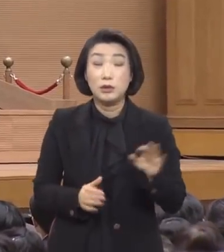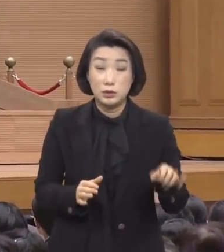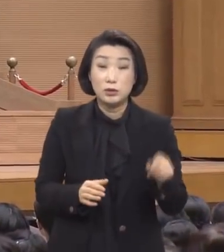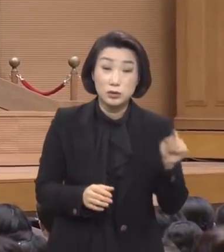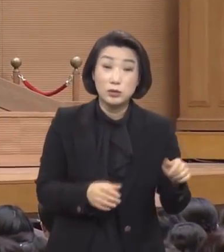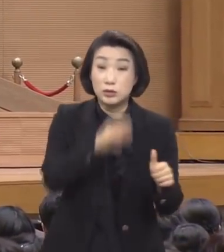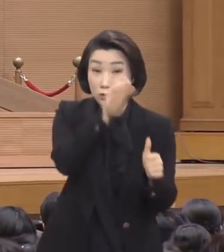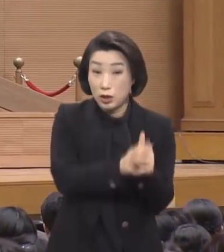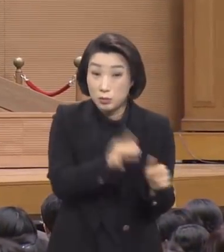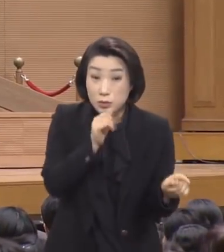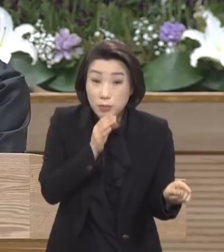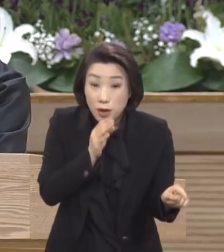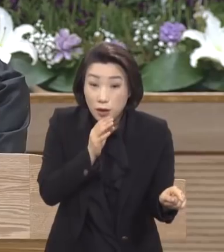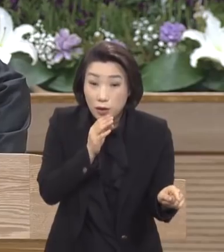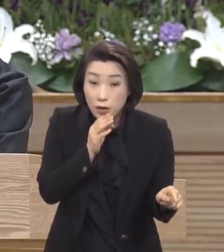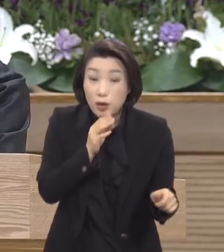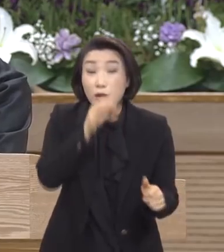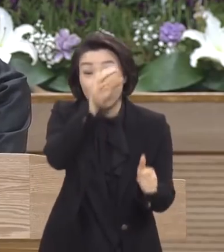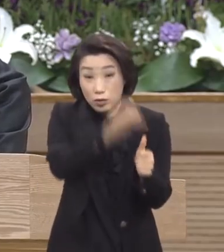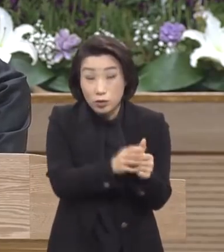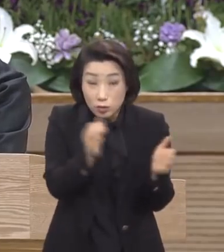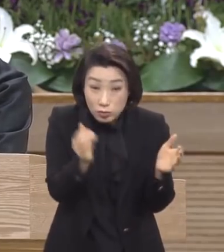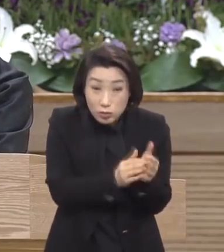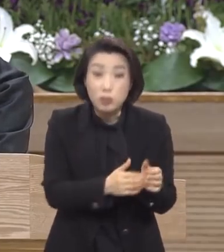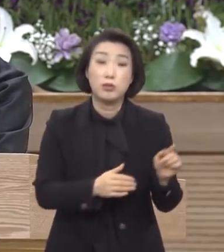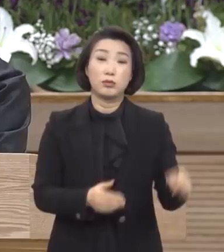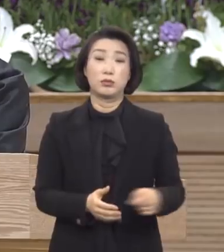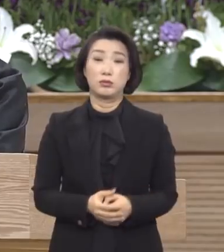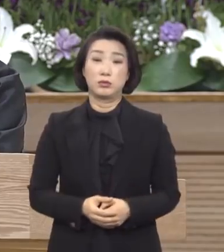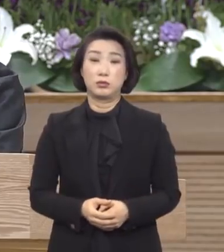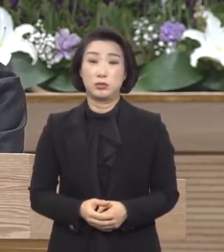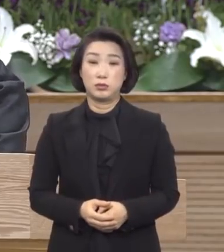줘야지. 네가 짊어져야지.